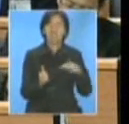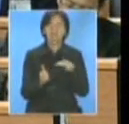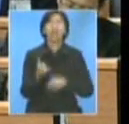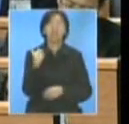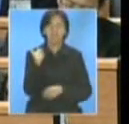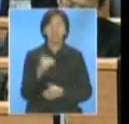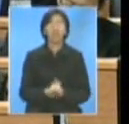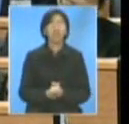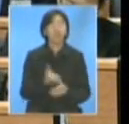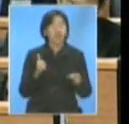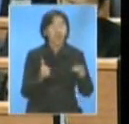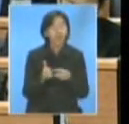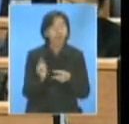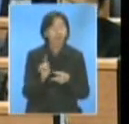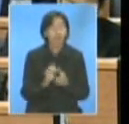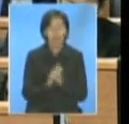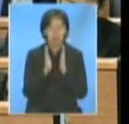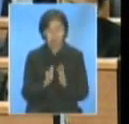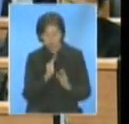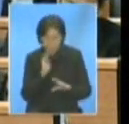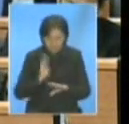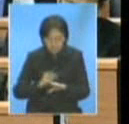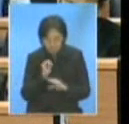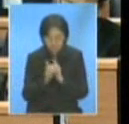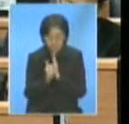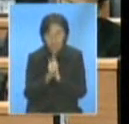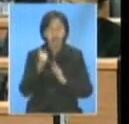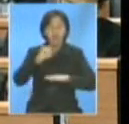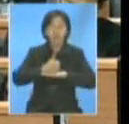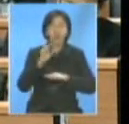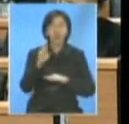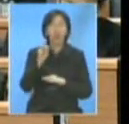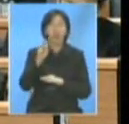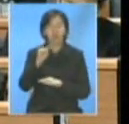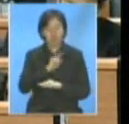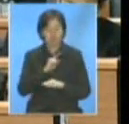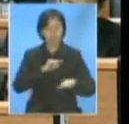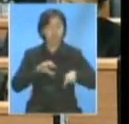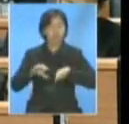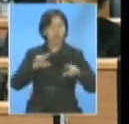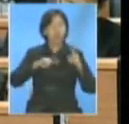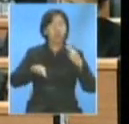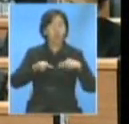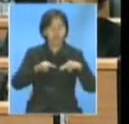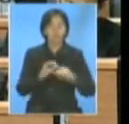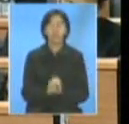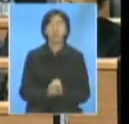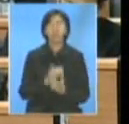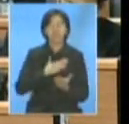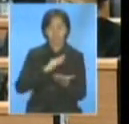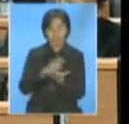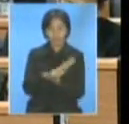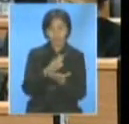ถูกลังแกจากคนที่มีอำนาจซึ่งเป็นรัฐมนตรีกำกับการดูแลท่านประธานผมได้เอกสาร